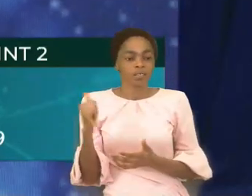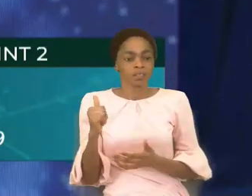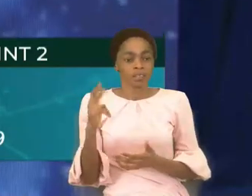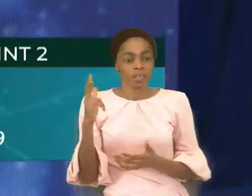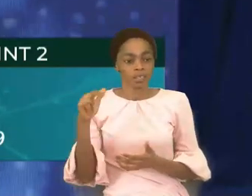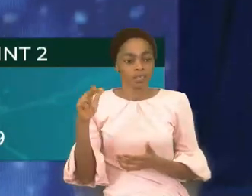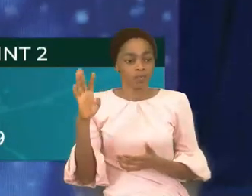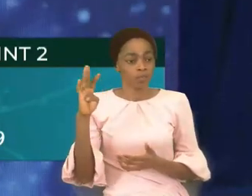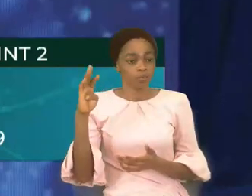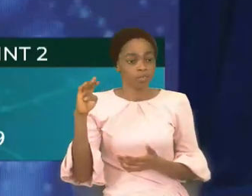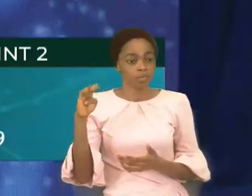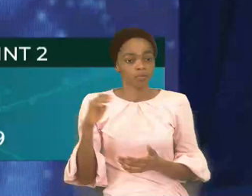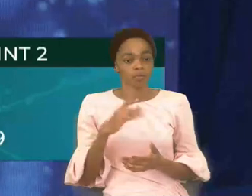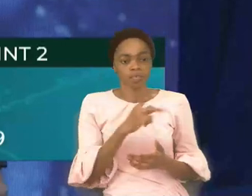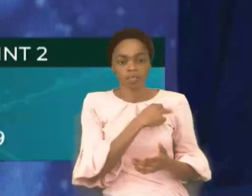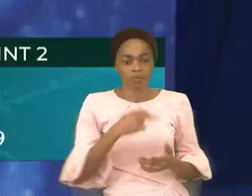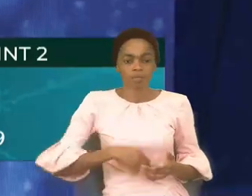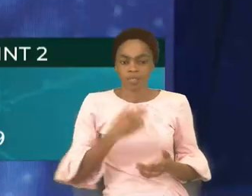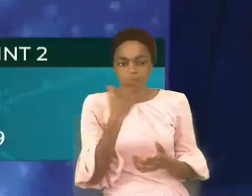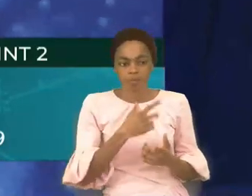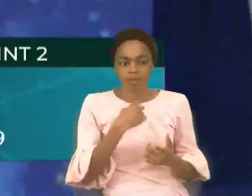14. Nebuchadnezzar